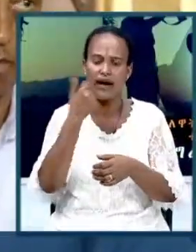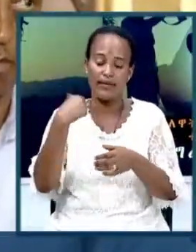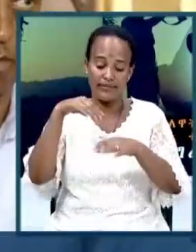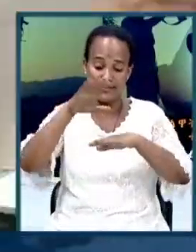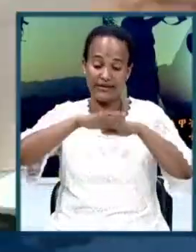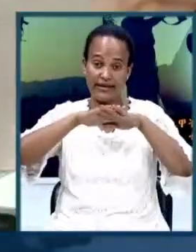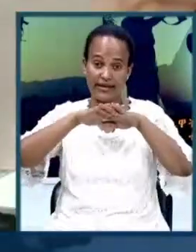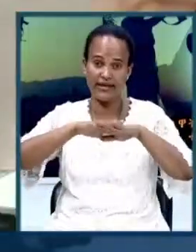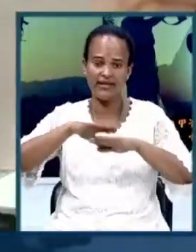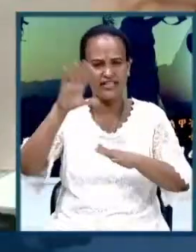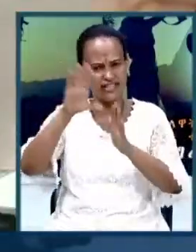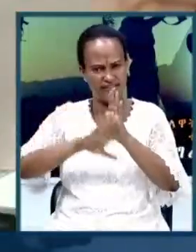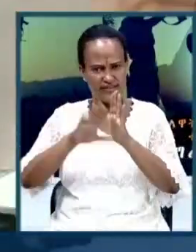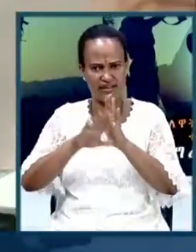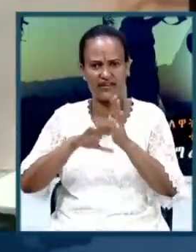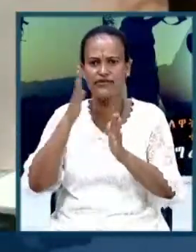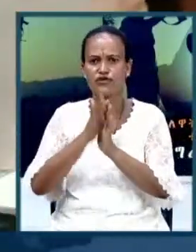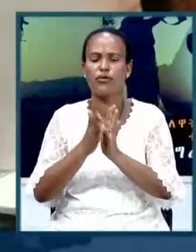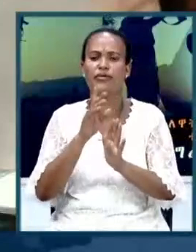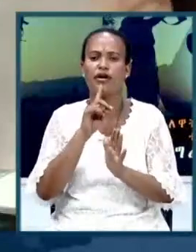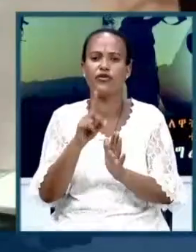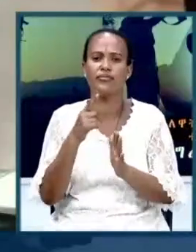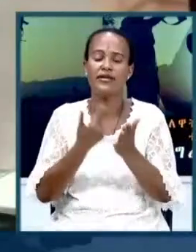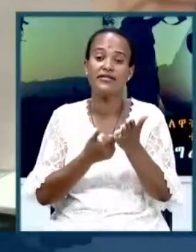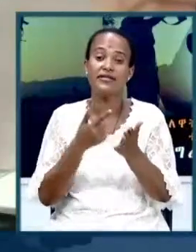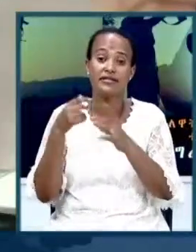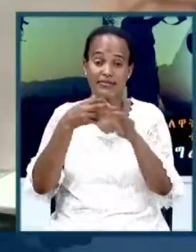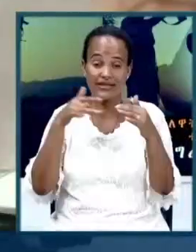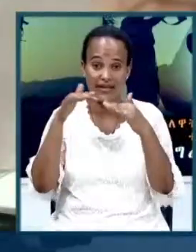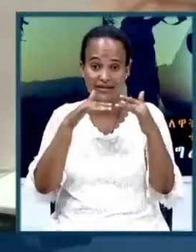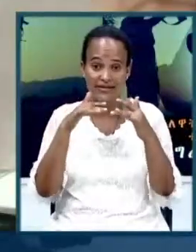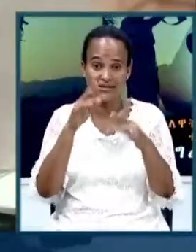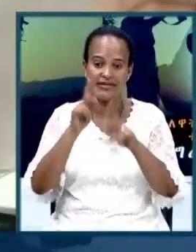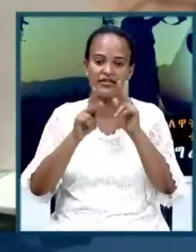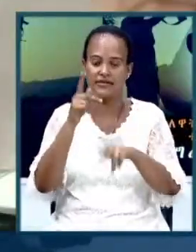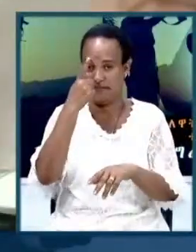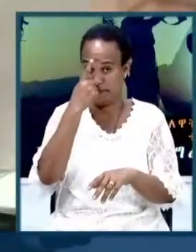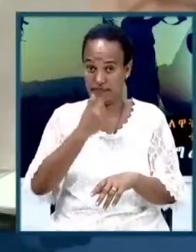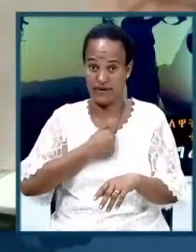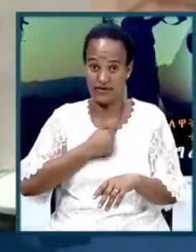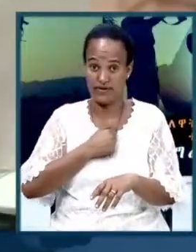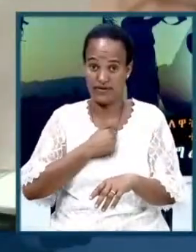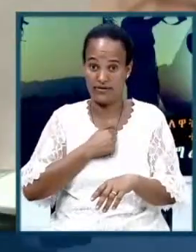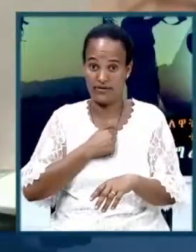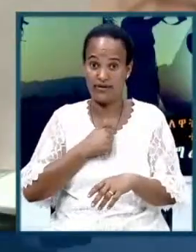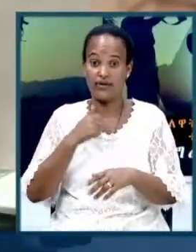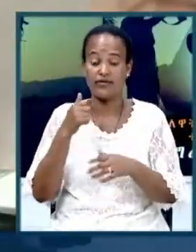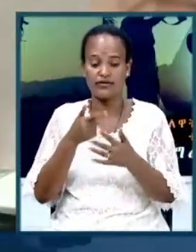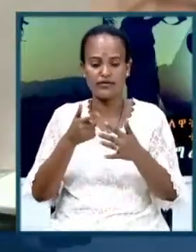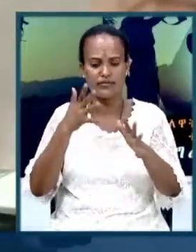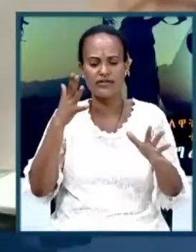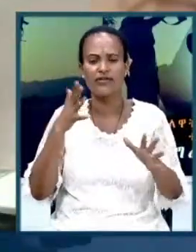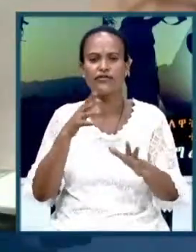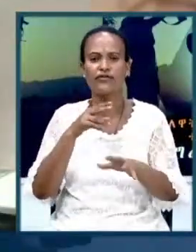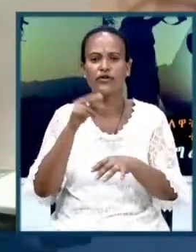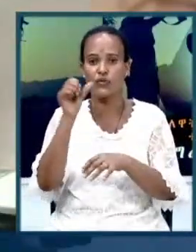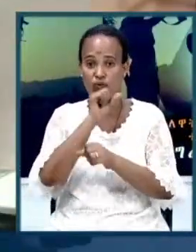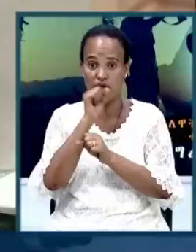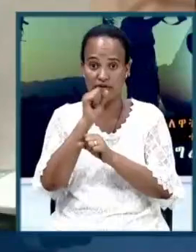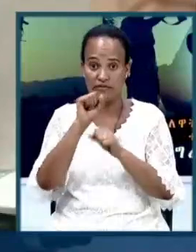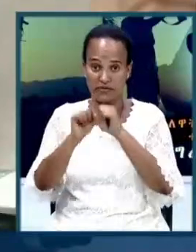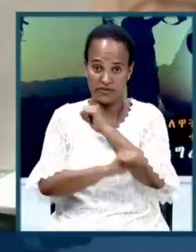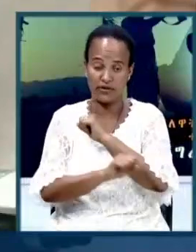ልዕልና ሰፍ ዘይብል ግፍዕታት ፈጺሞምልና እዮም ነዚ ንምቅላስን ህዝቢ ንምእማንን ኣብ ኮንኻ ንምስላፍን ጉጅለ ኪነት